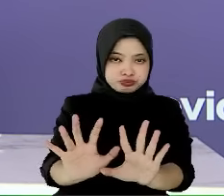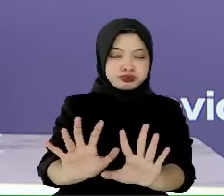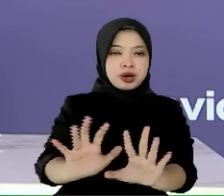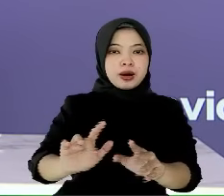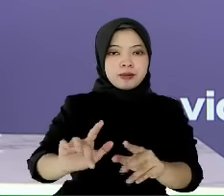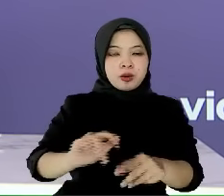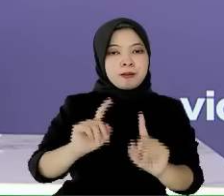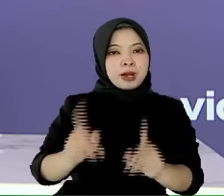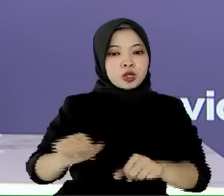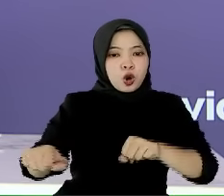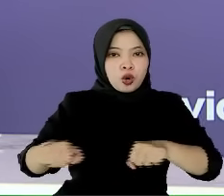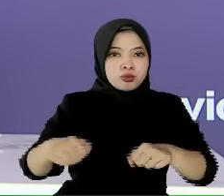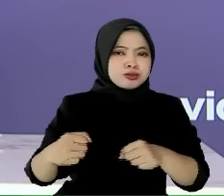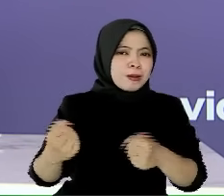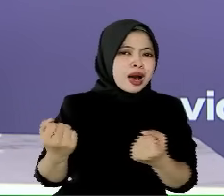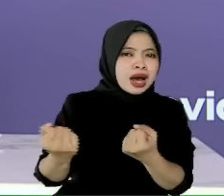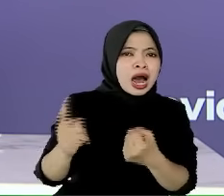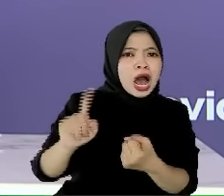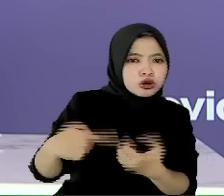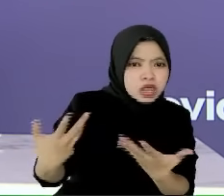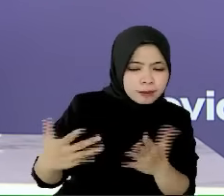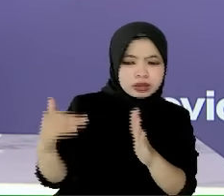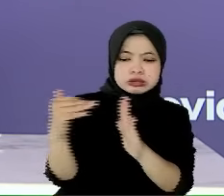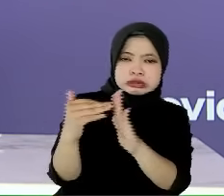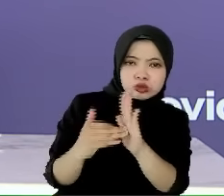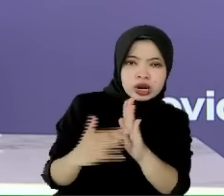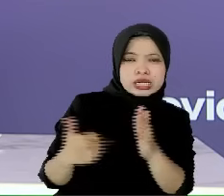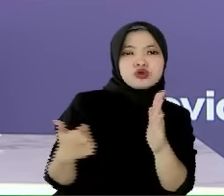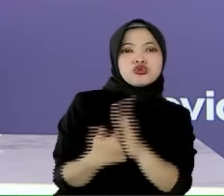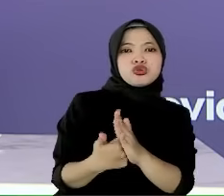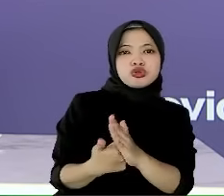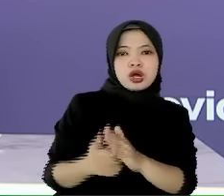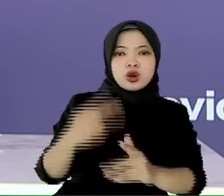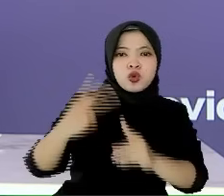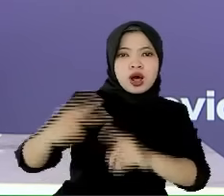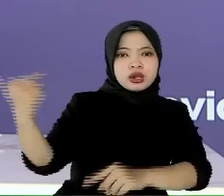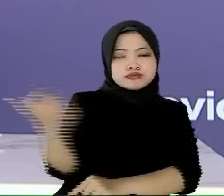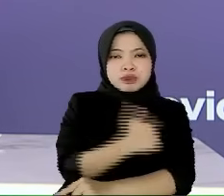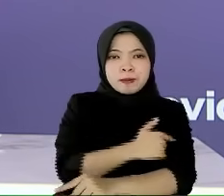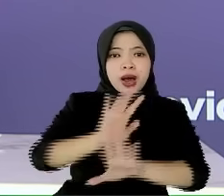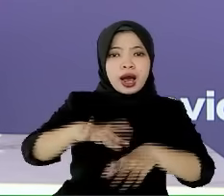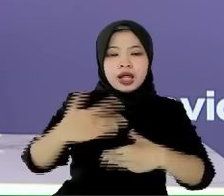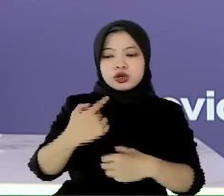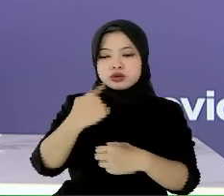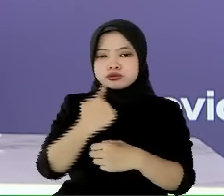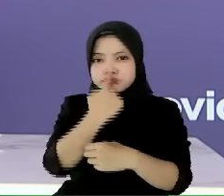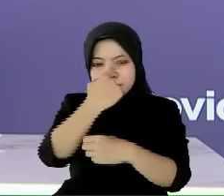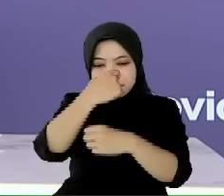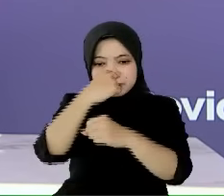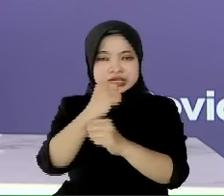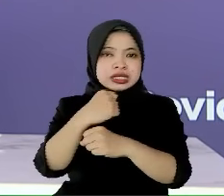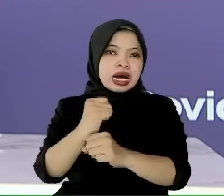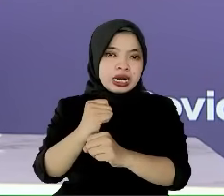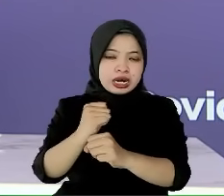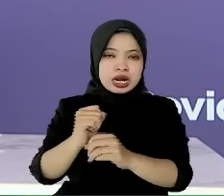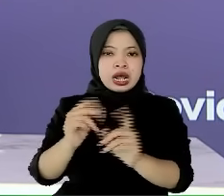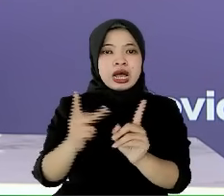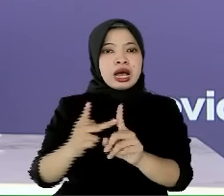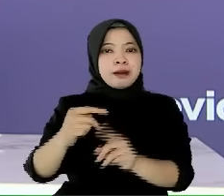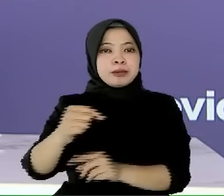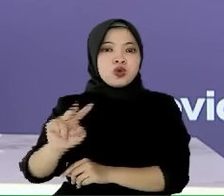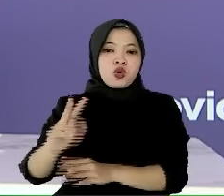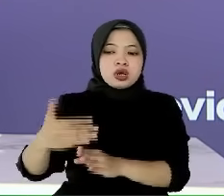kompetisi wajib sudah memperoleh vaksinasi dosis kedua dan hasil negatif PCR H-2,